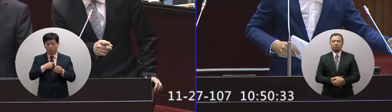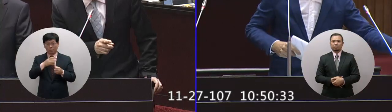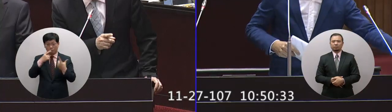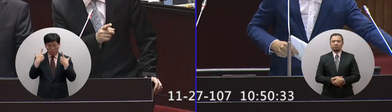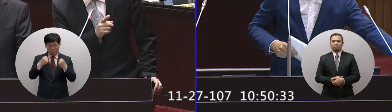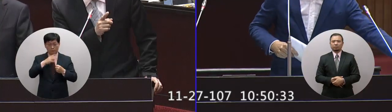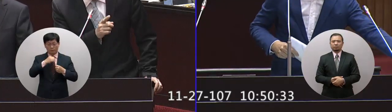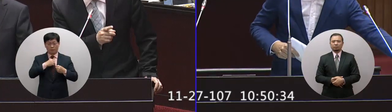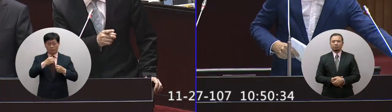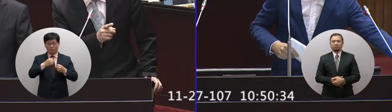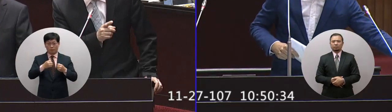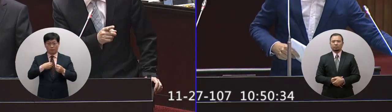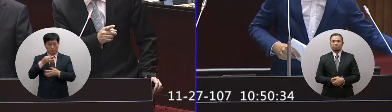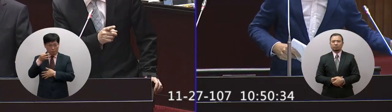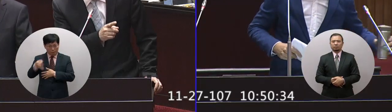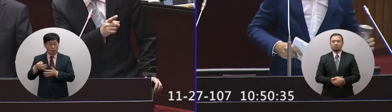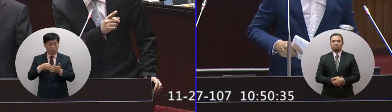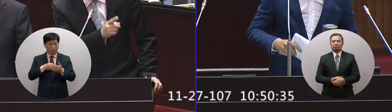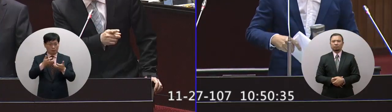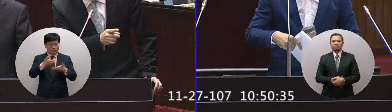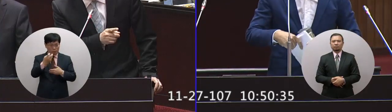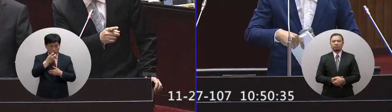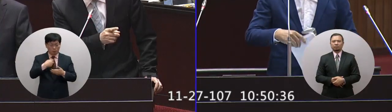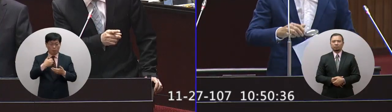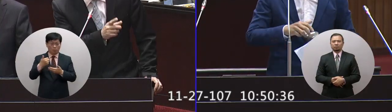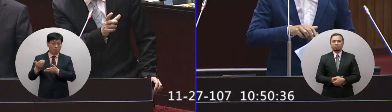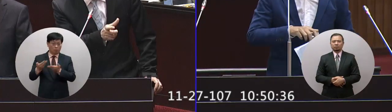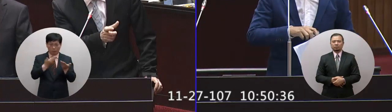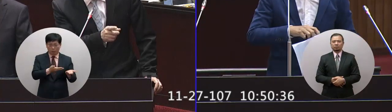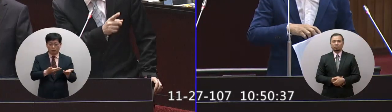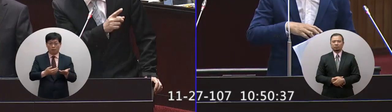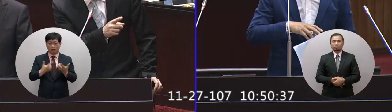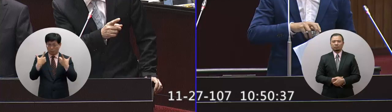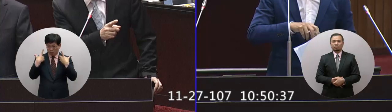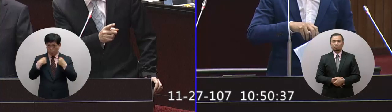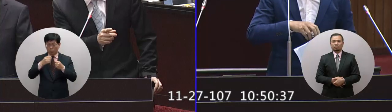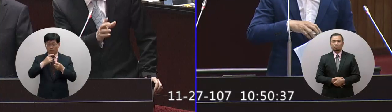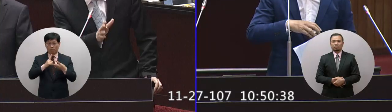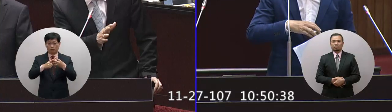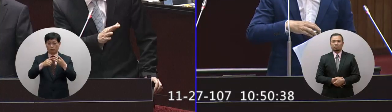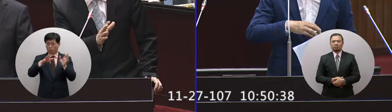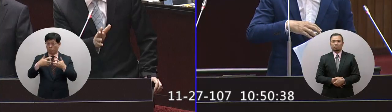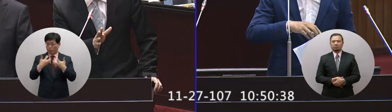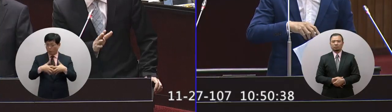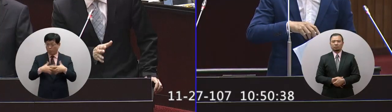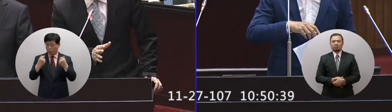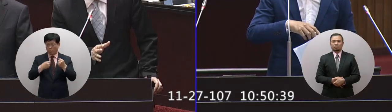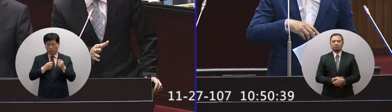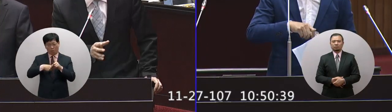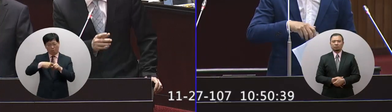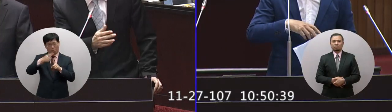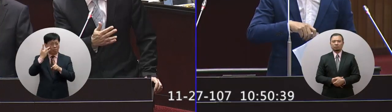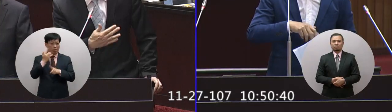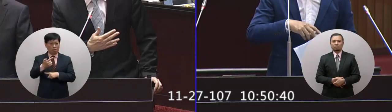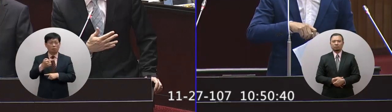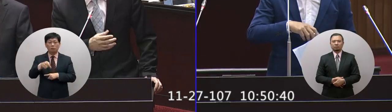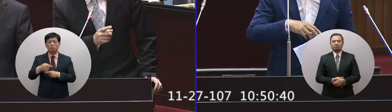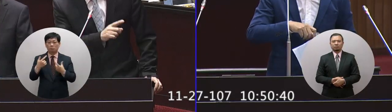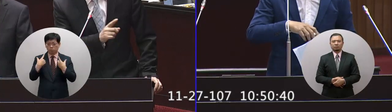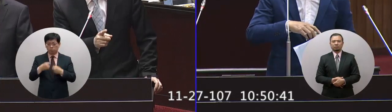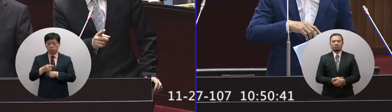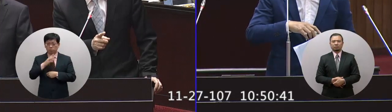期，从采购、验收、包括交车，包括原来的主风棒长期有过热的问题，这个都